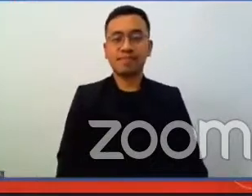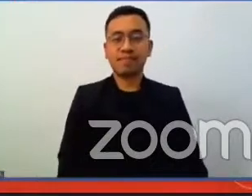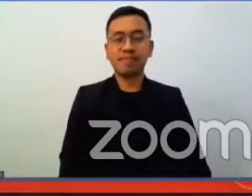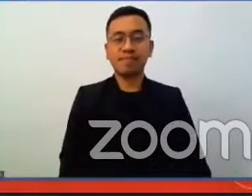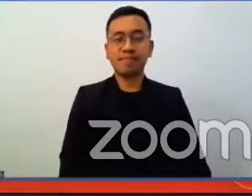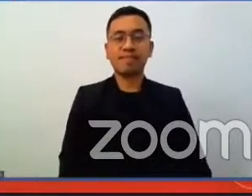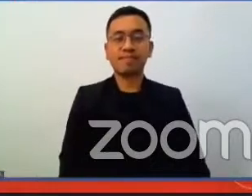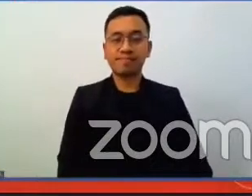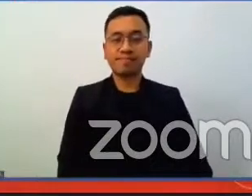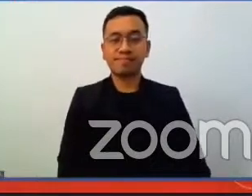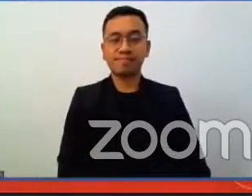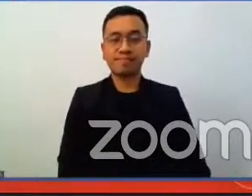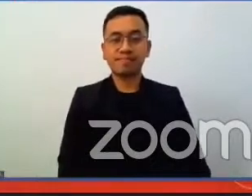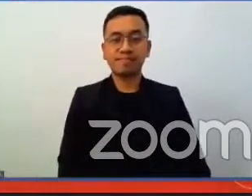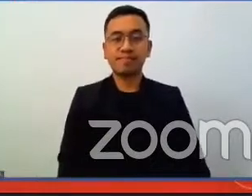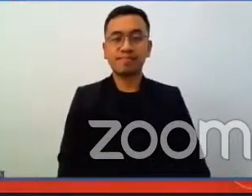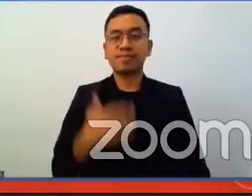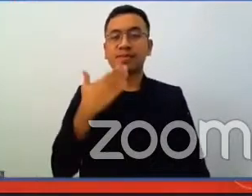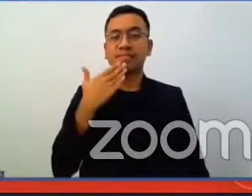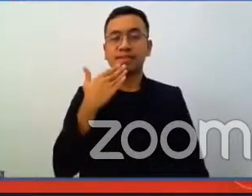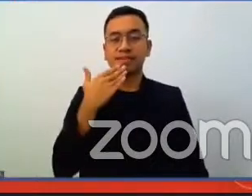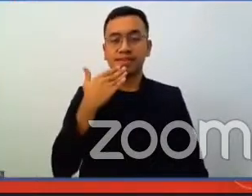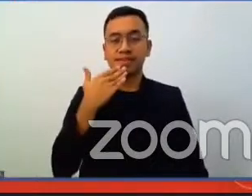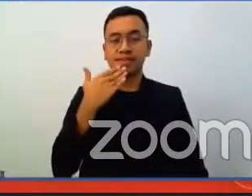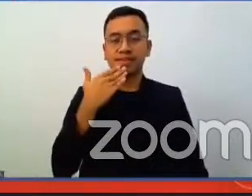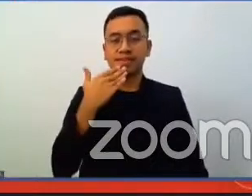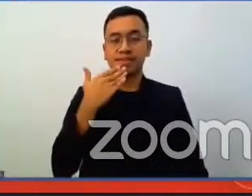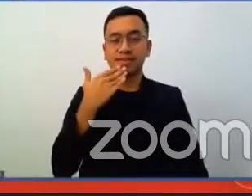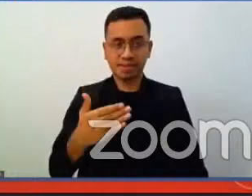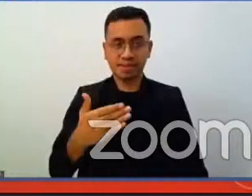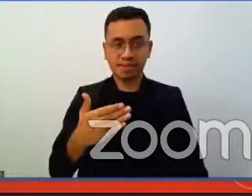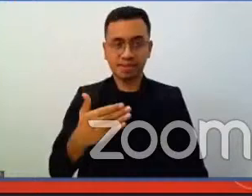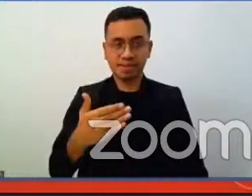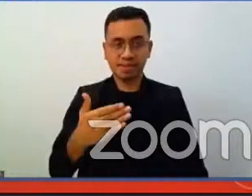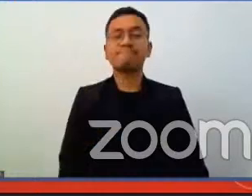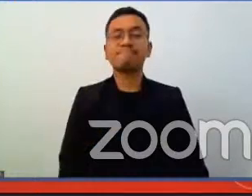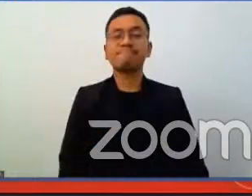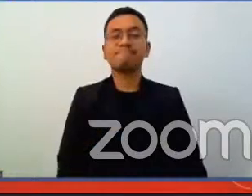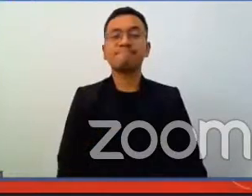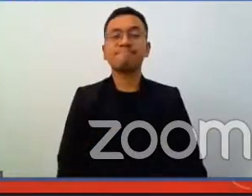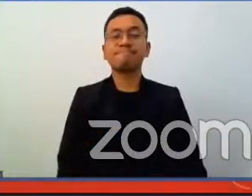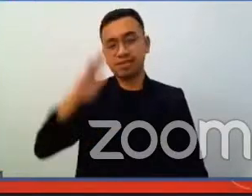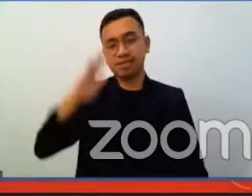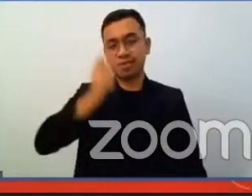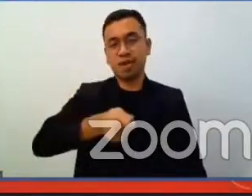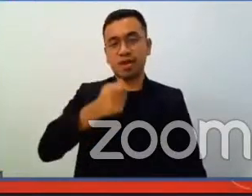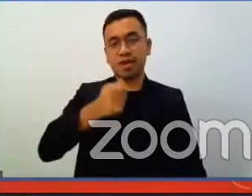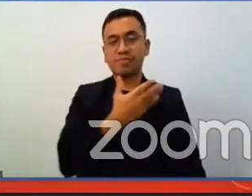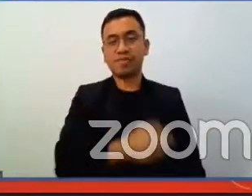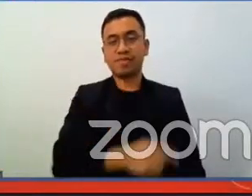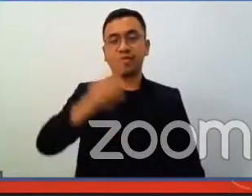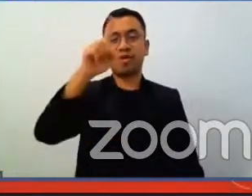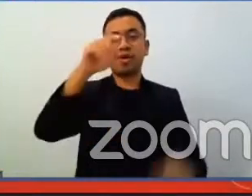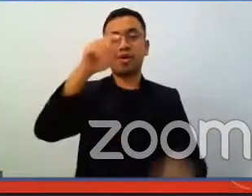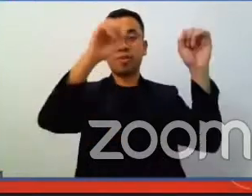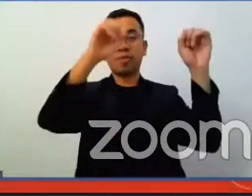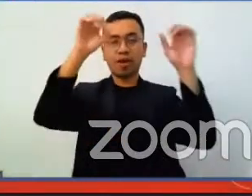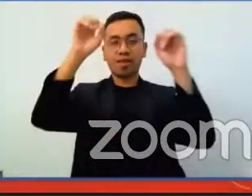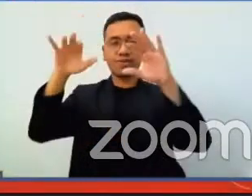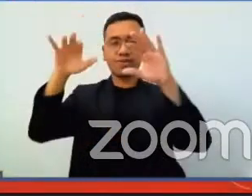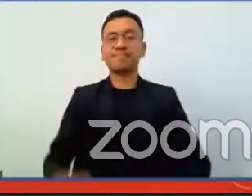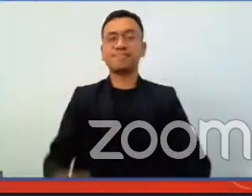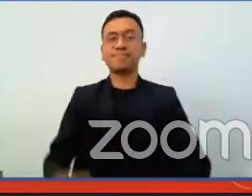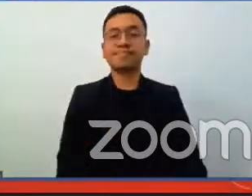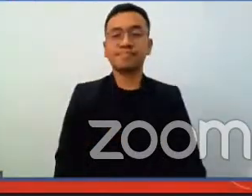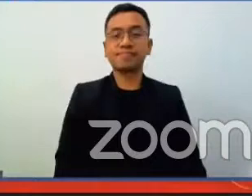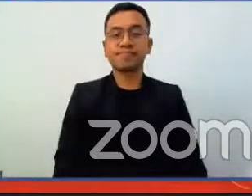jawab. Terima kasih atas sharingnya. Assalamualaikum warahmatullahi wabarakatuh. Waalaikumsalam